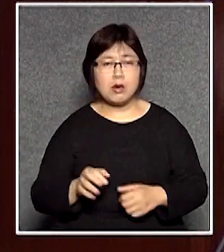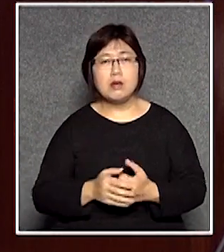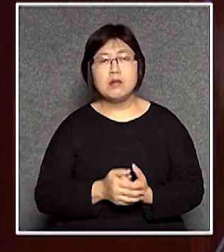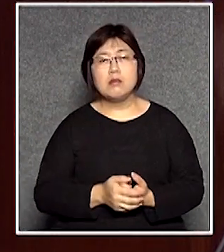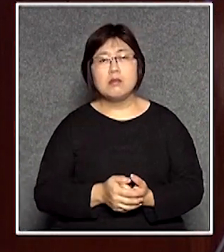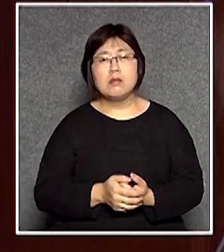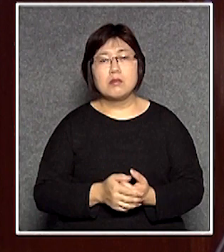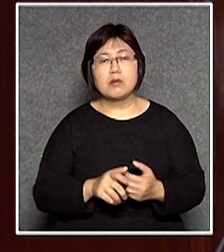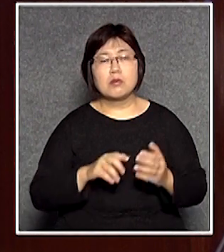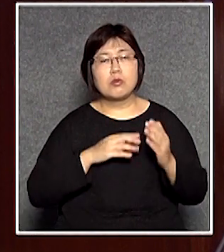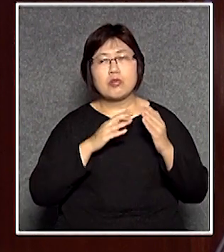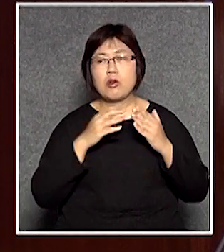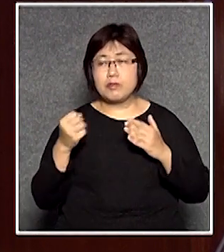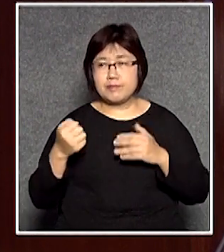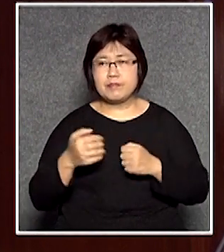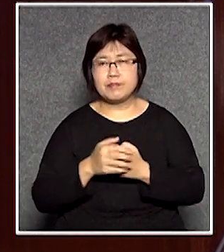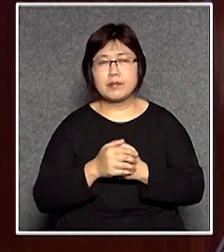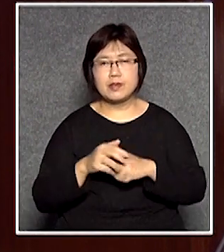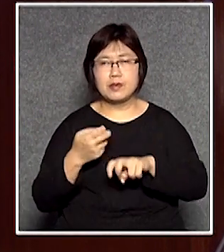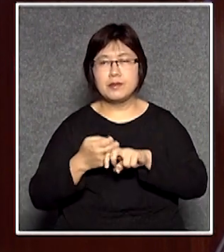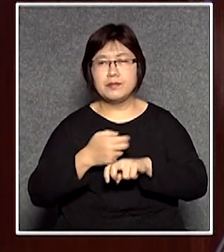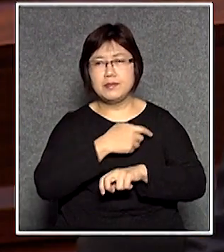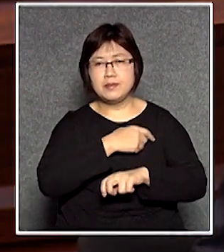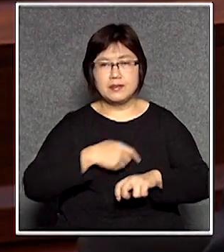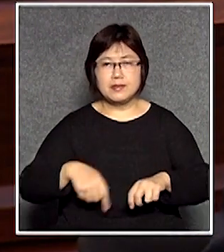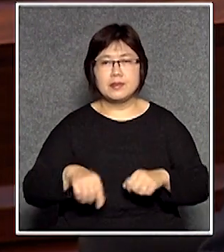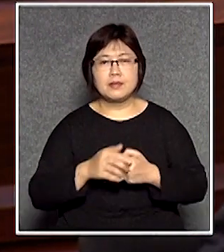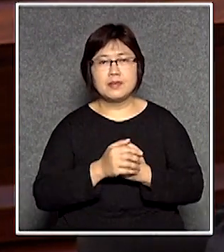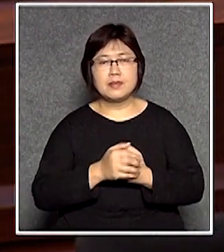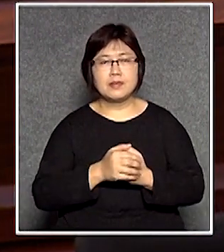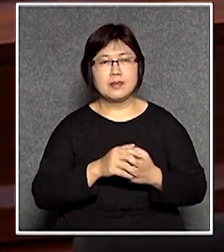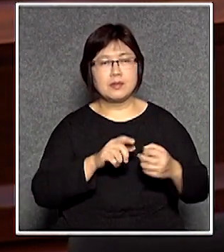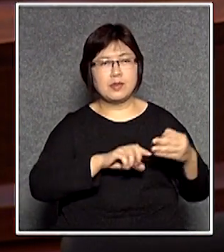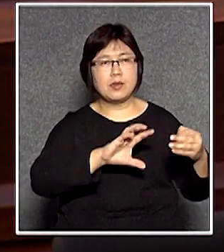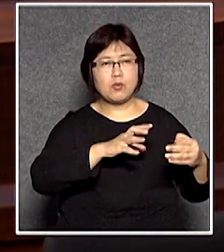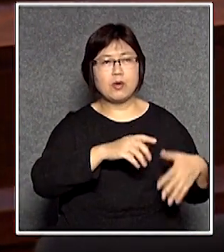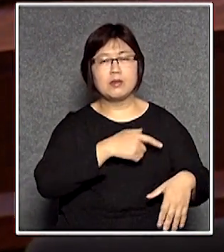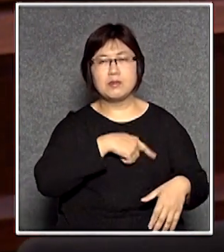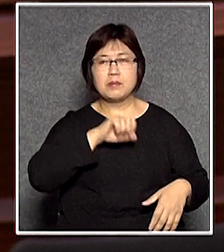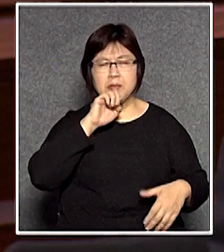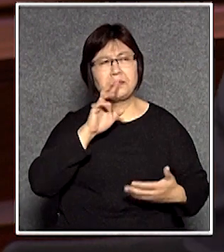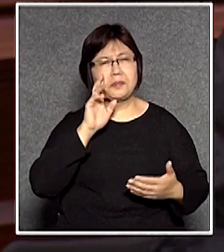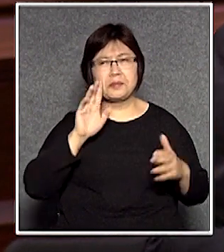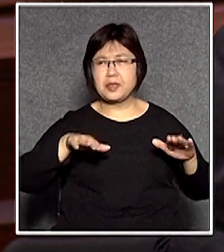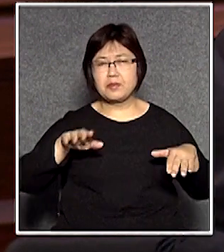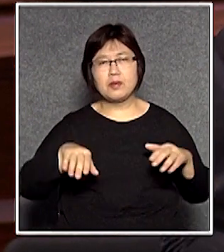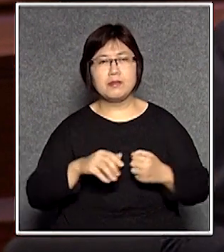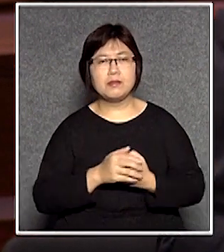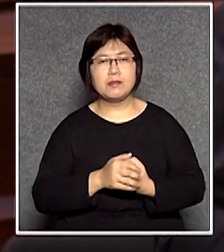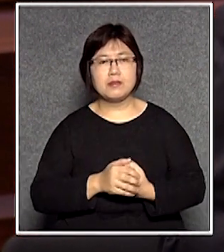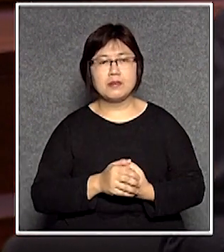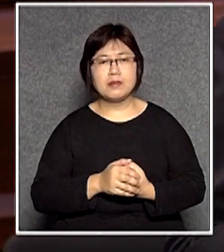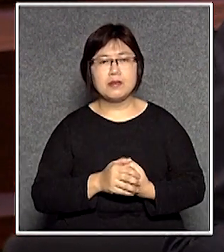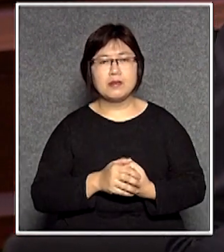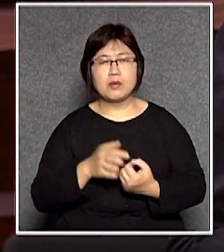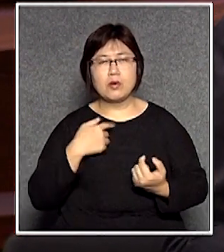局長， 石議員啦，提問同阿黃國健議員差唔多嘅啫。其實咧就。即係我意